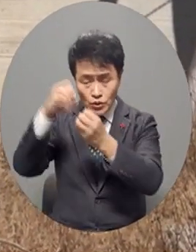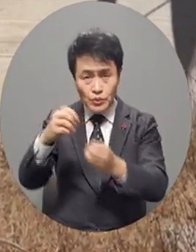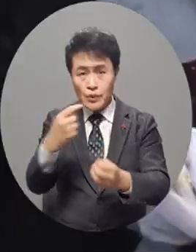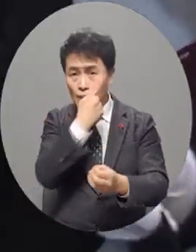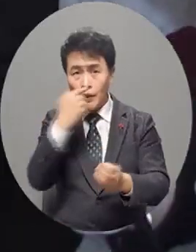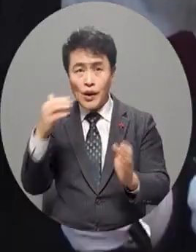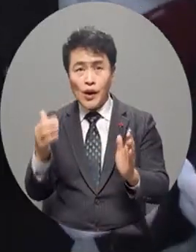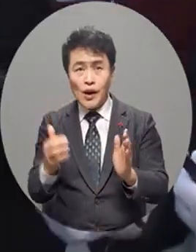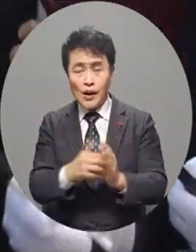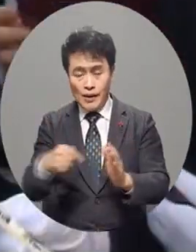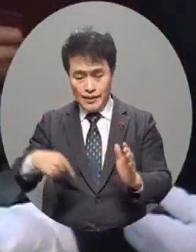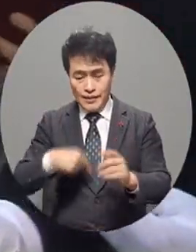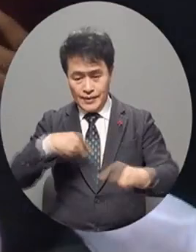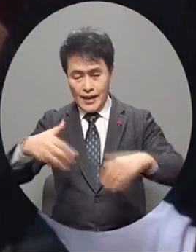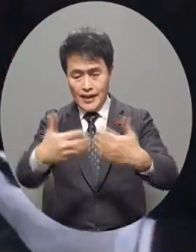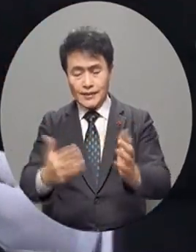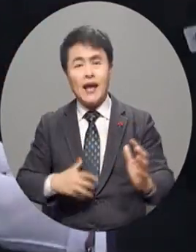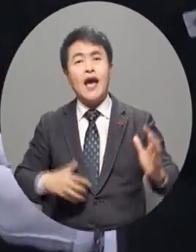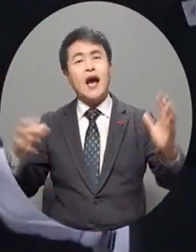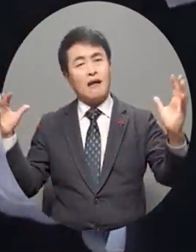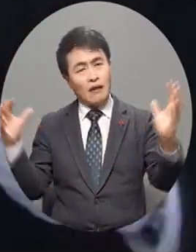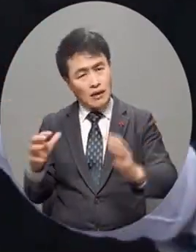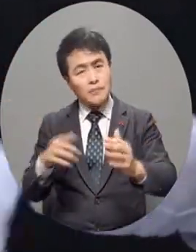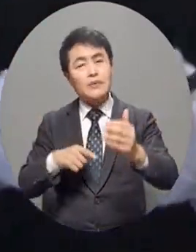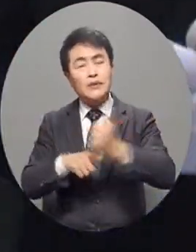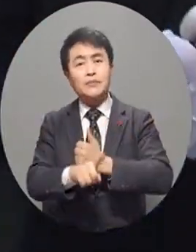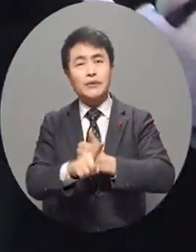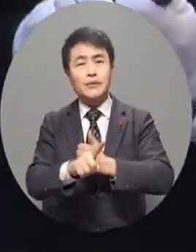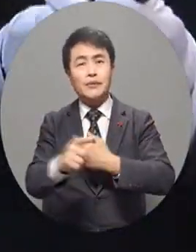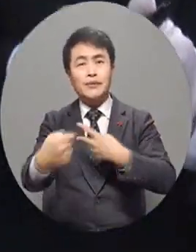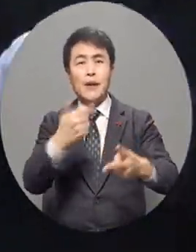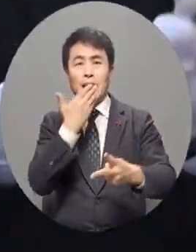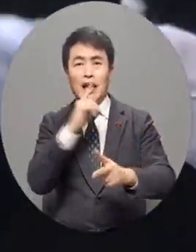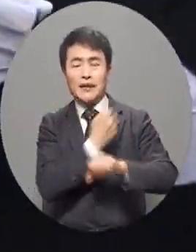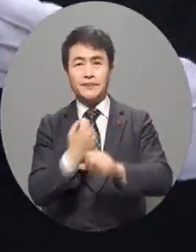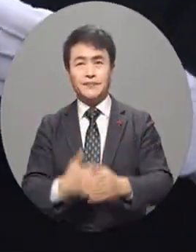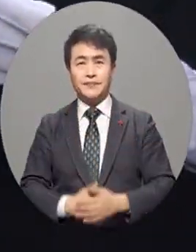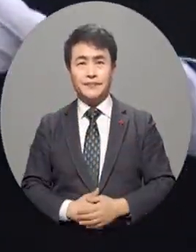재확인받고 당내 단합을 강조하려는 행보로 풀이됩니다. MBC 뉴스 김민영입니다.